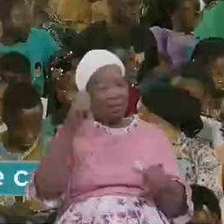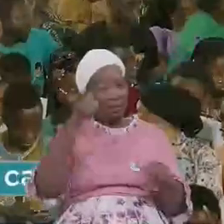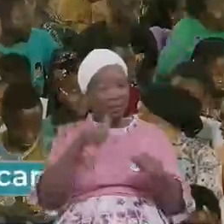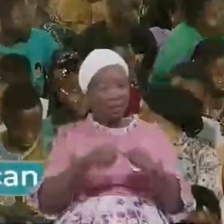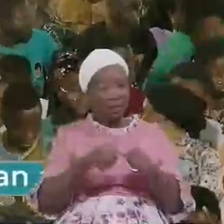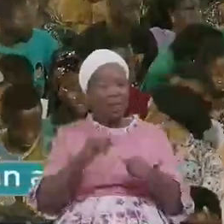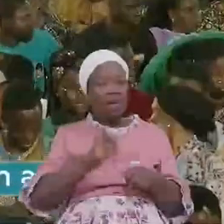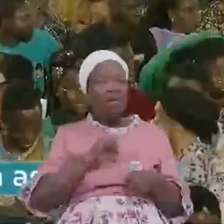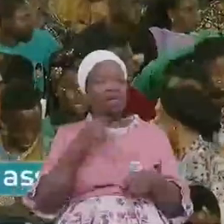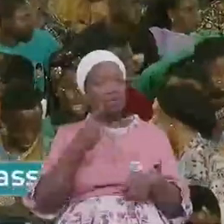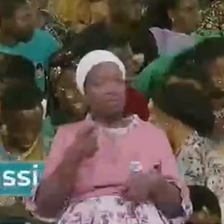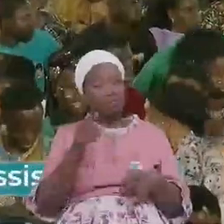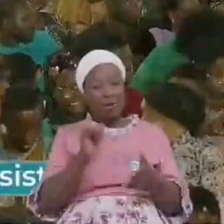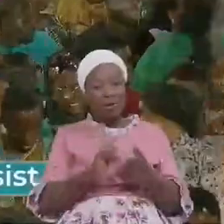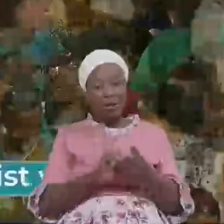Appelez-vous,